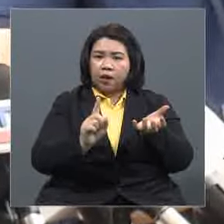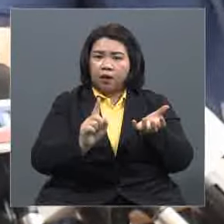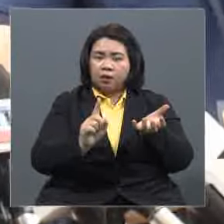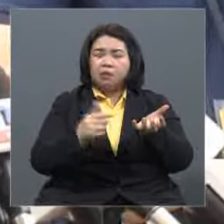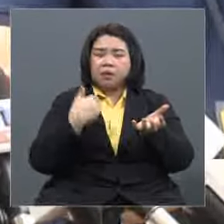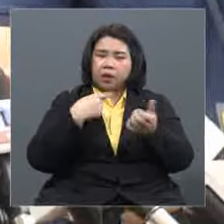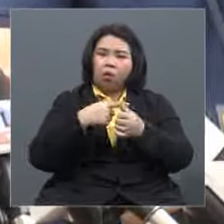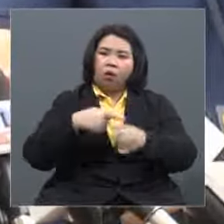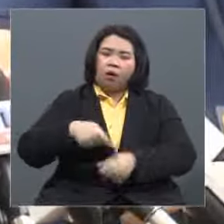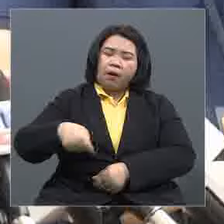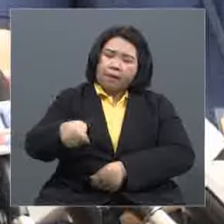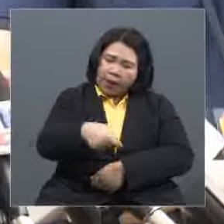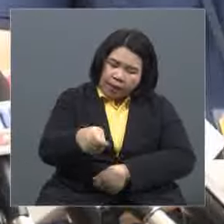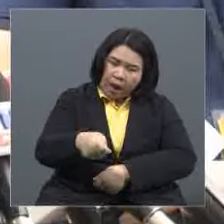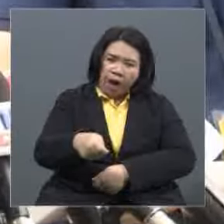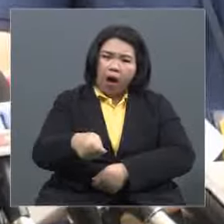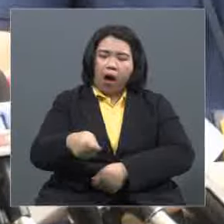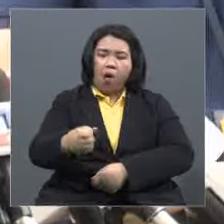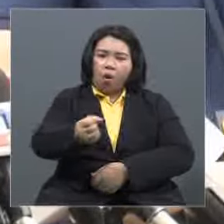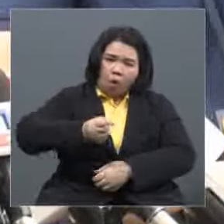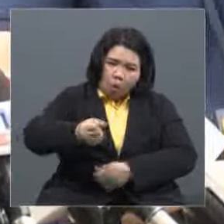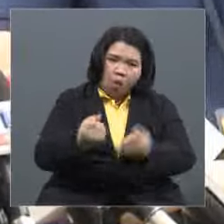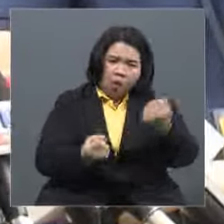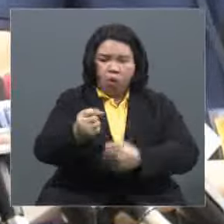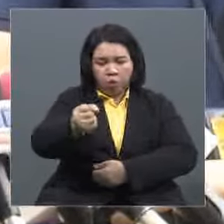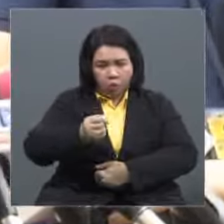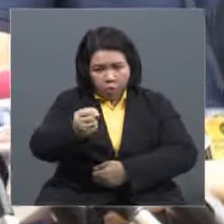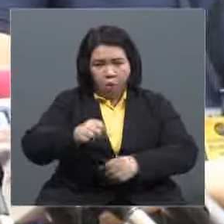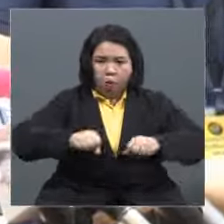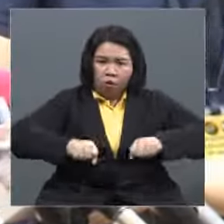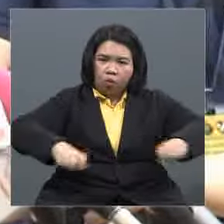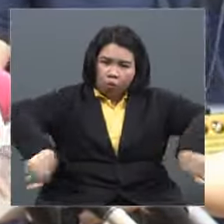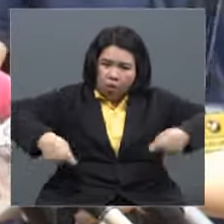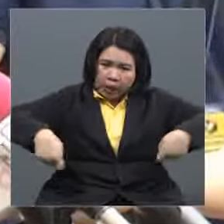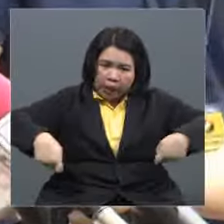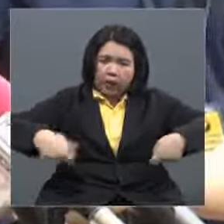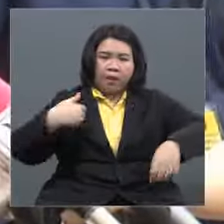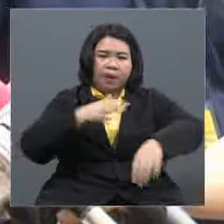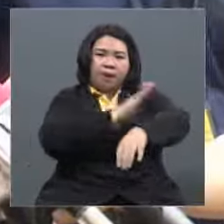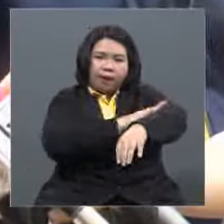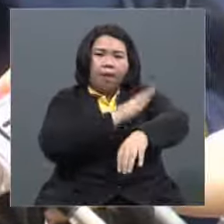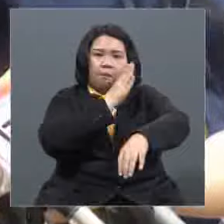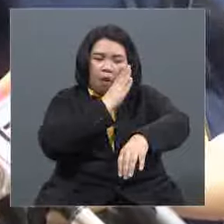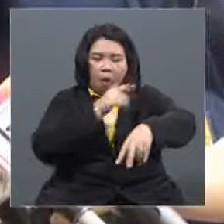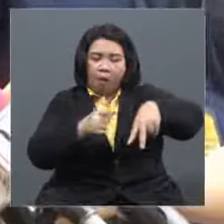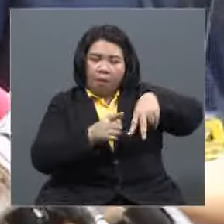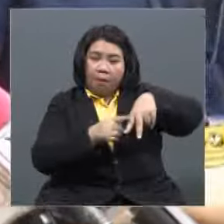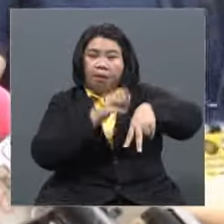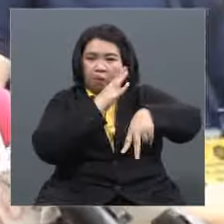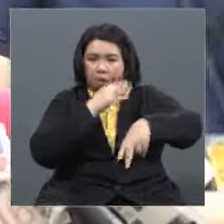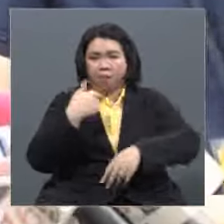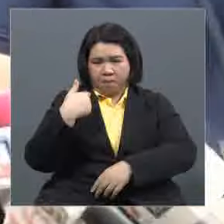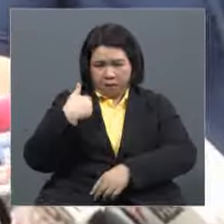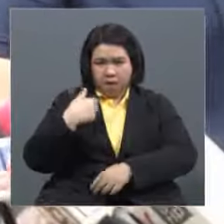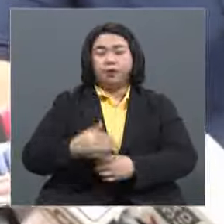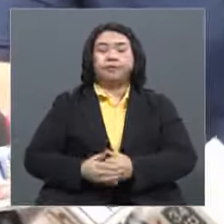มีตั้งแต่ไม้เท้ารถโยกรถเข็นนะครับไปจนถึงอุปกรณ์แขนเทียมหรือขาเทียมนะครับซึ่งเอ่อ